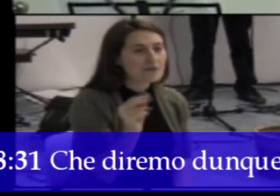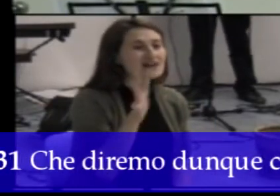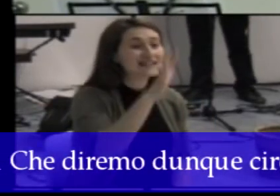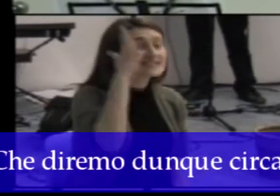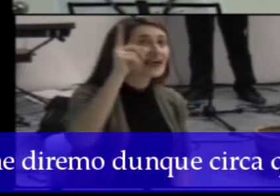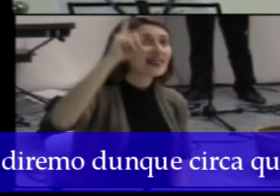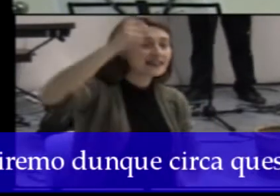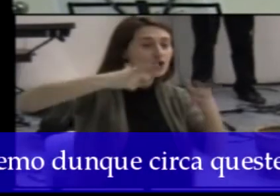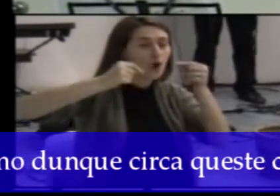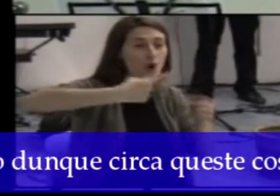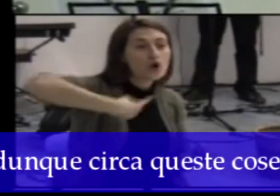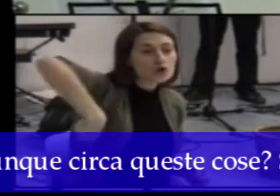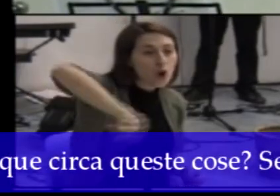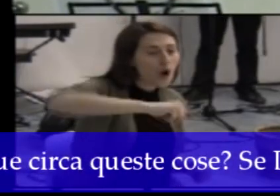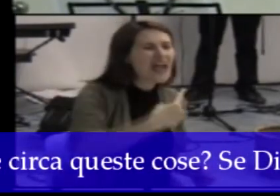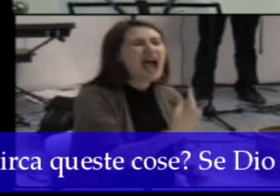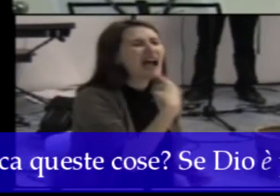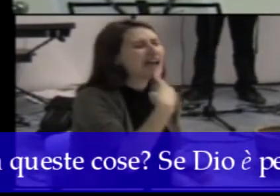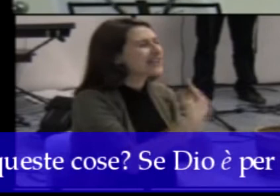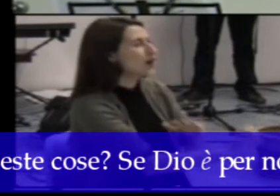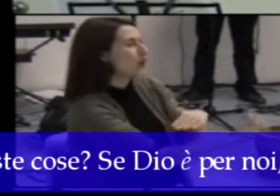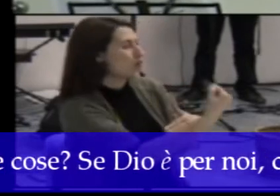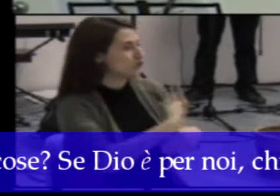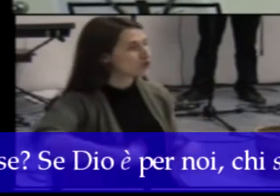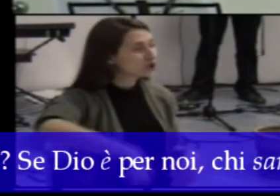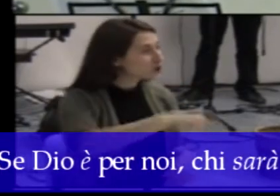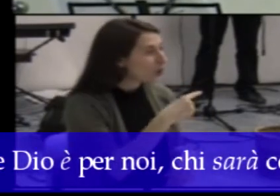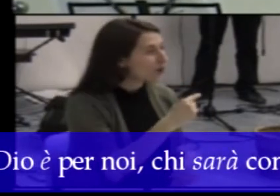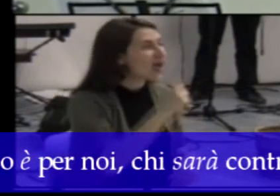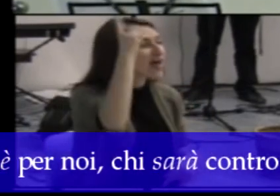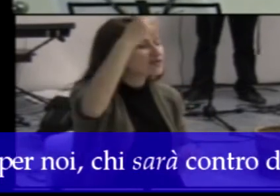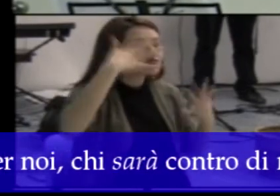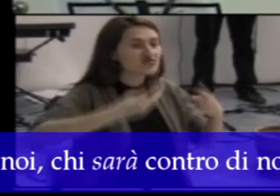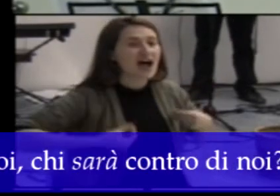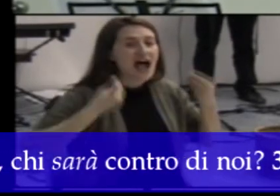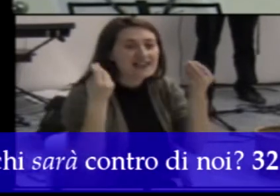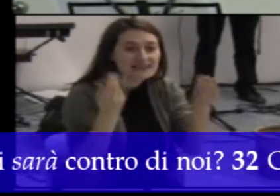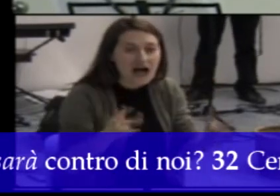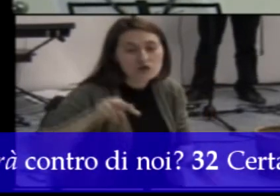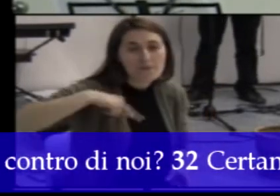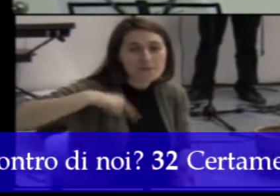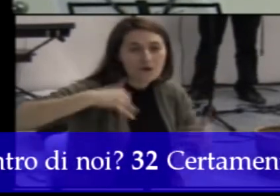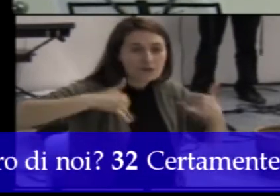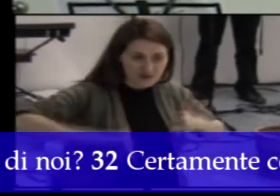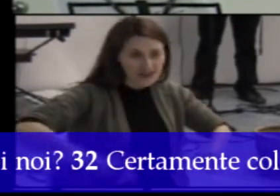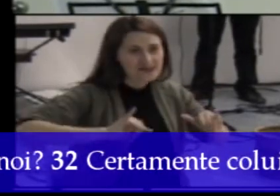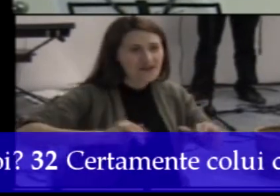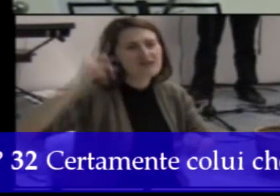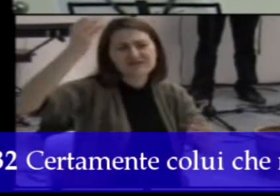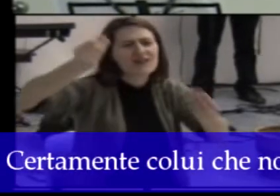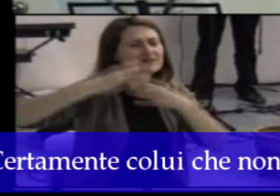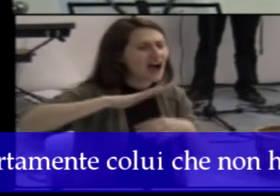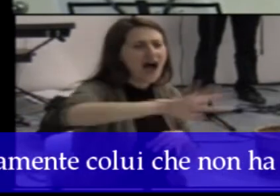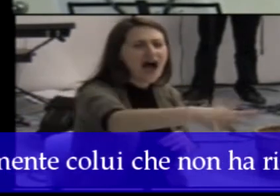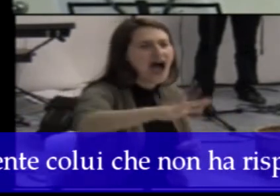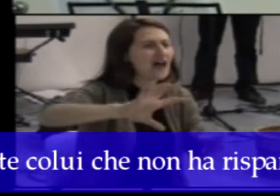Certamente colui che non ha risparmiato il suo proprio figlio, ma lo ha dato per tutti noi, come non ci donerà anche tutte le